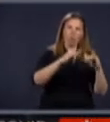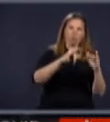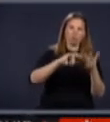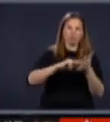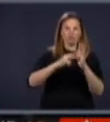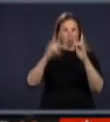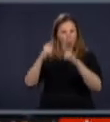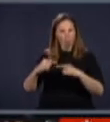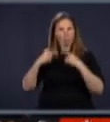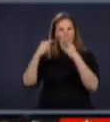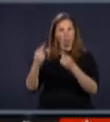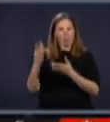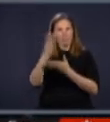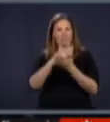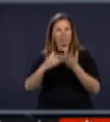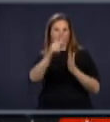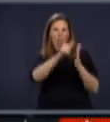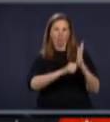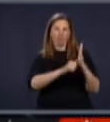des activités qui ont dû être